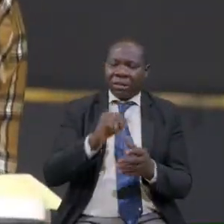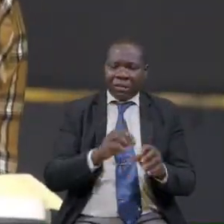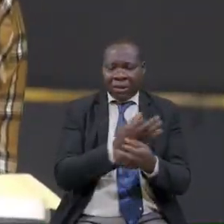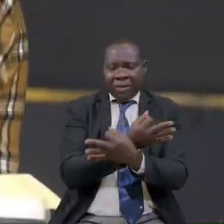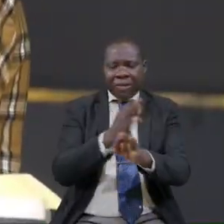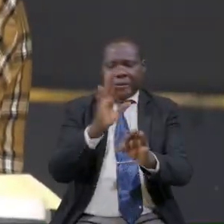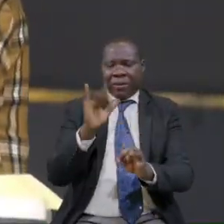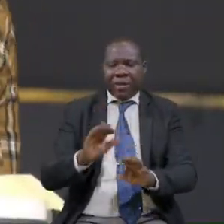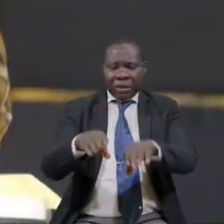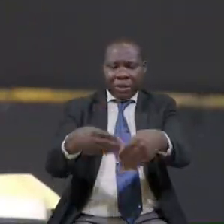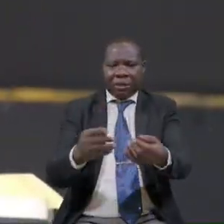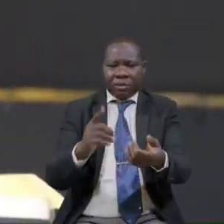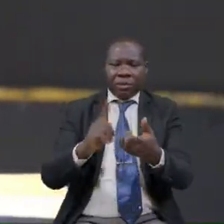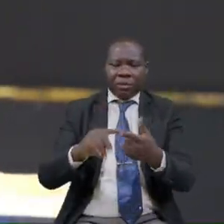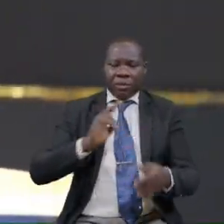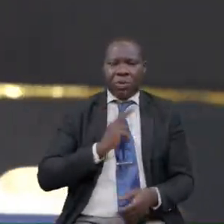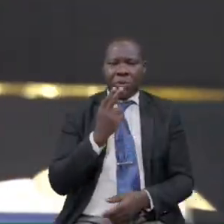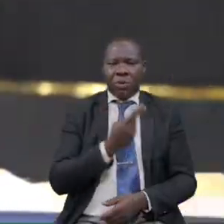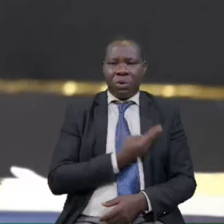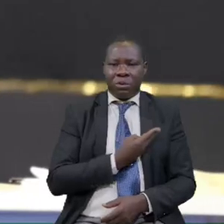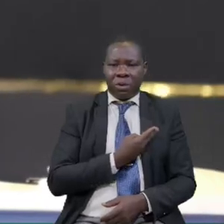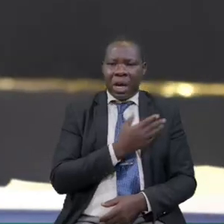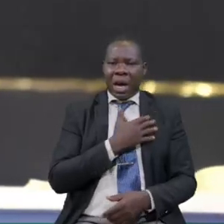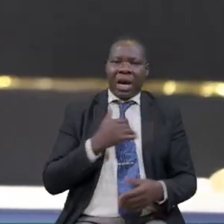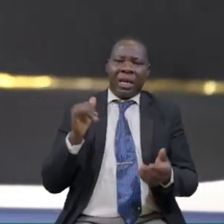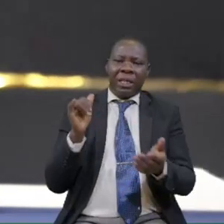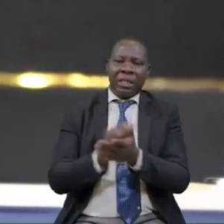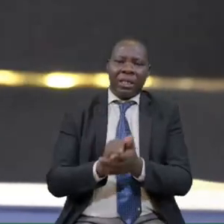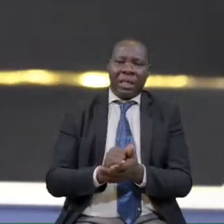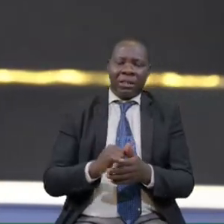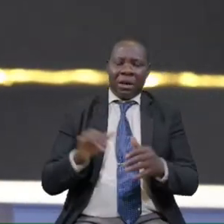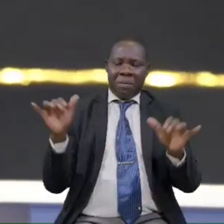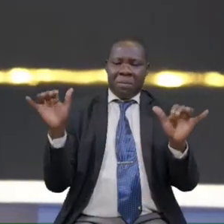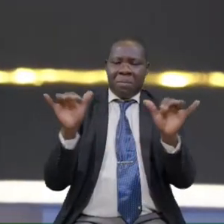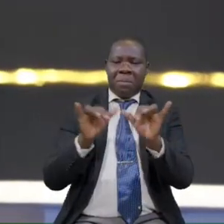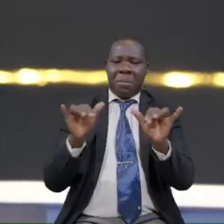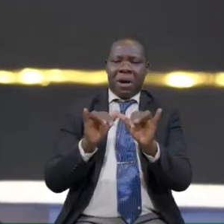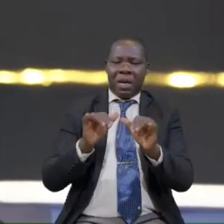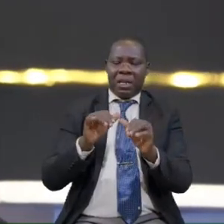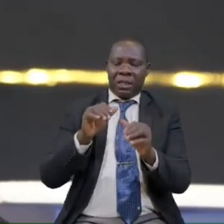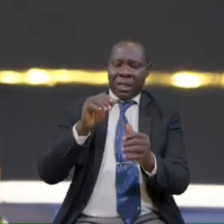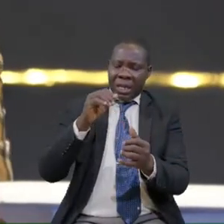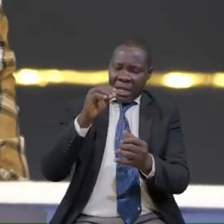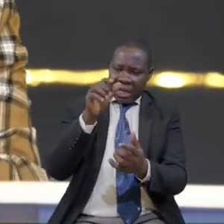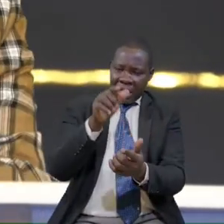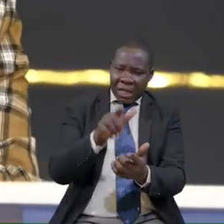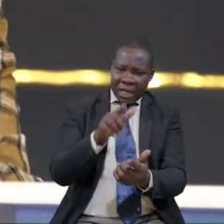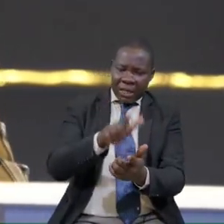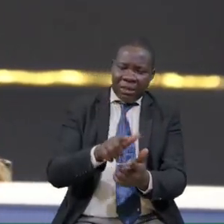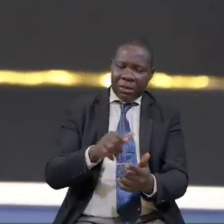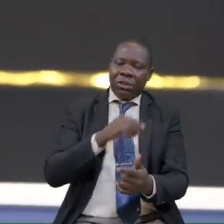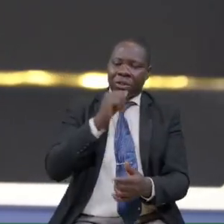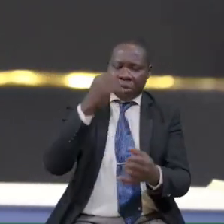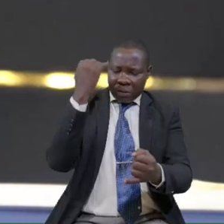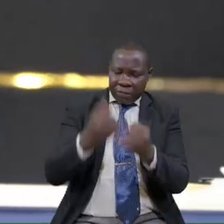est gratuitement répandue sur nous, et cette grâce incomparable, infinie,